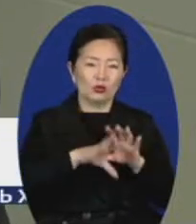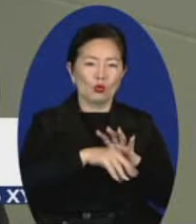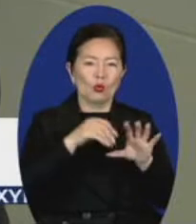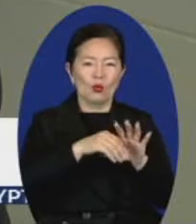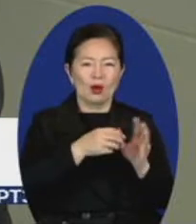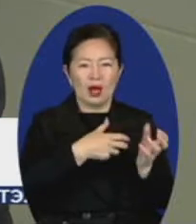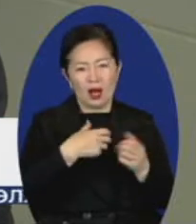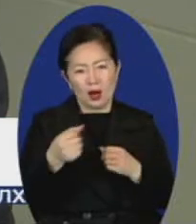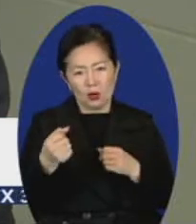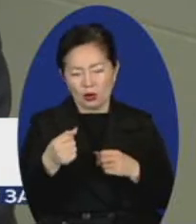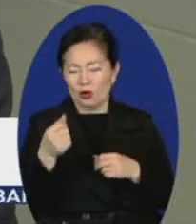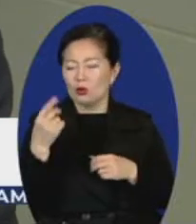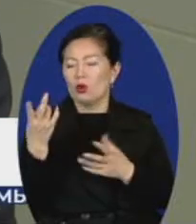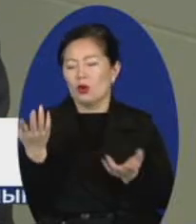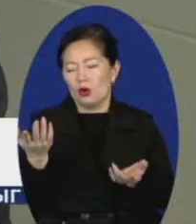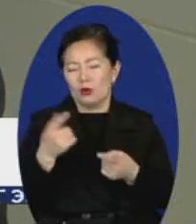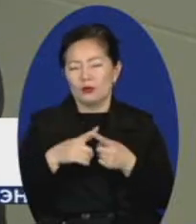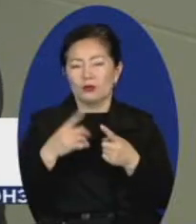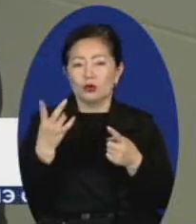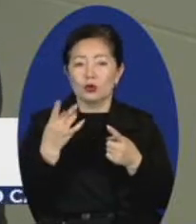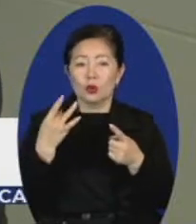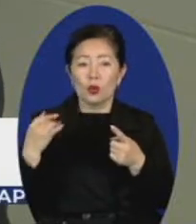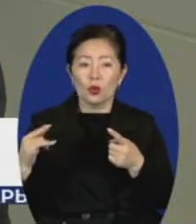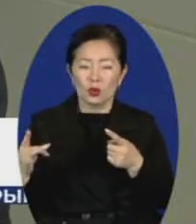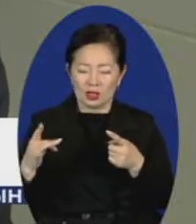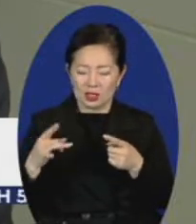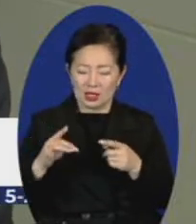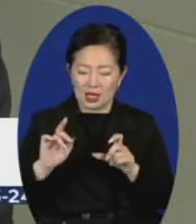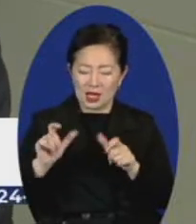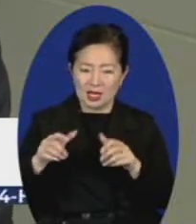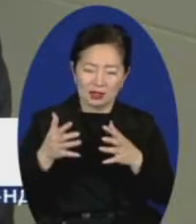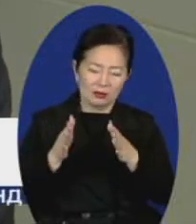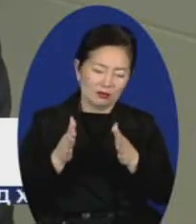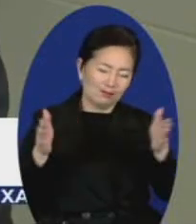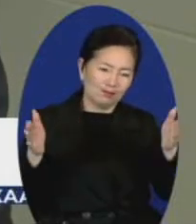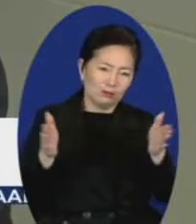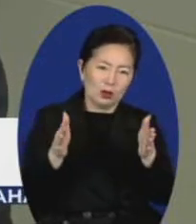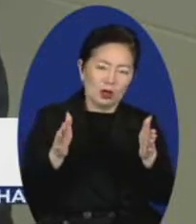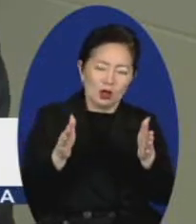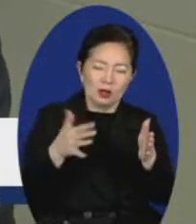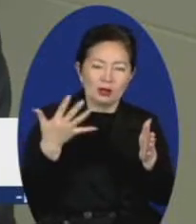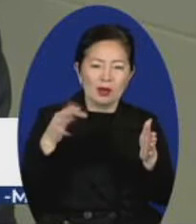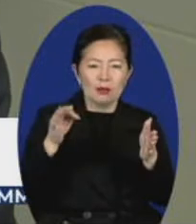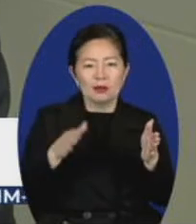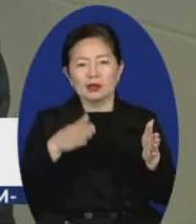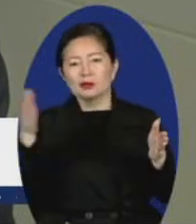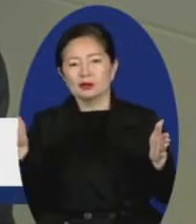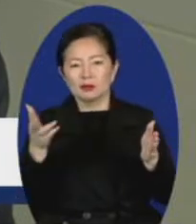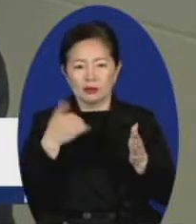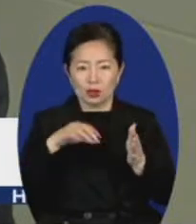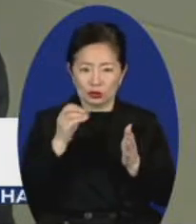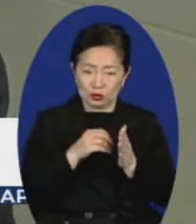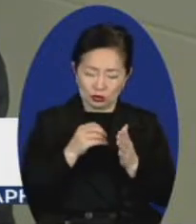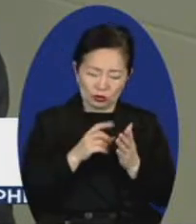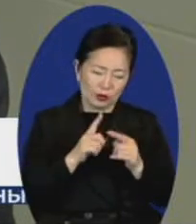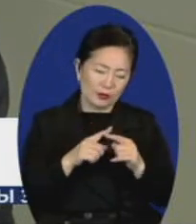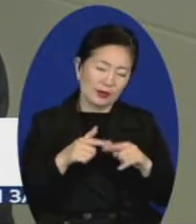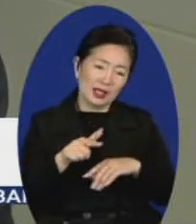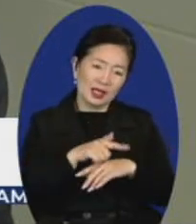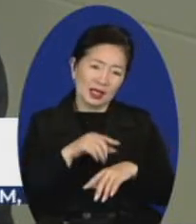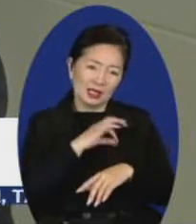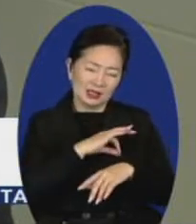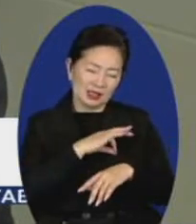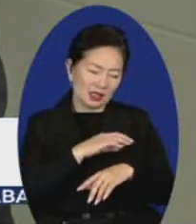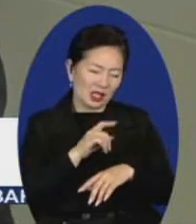одоо нуурын эргээс одоо онцгой хамгаалтын бүсээс 50 м-с илүү байх газар ашиглаж байгаа